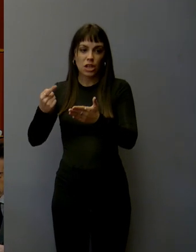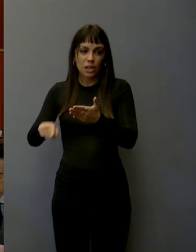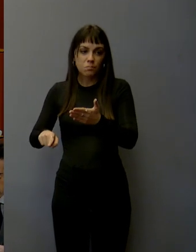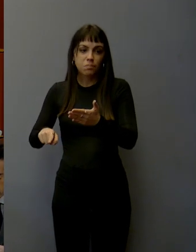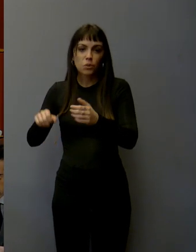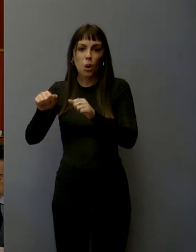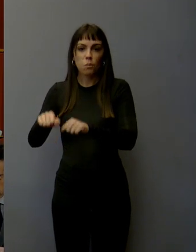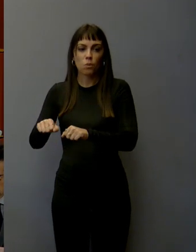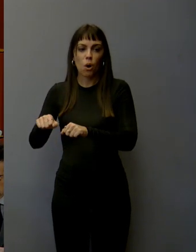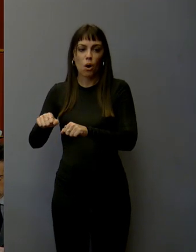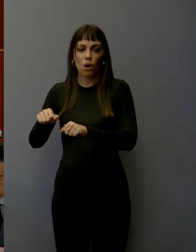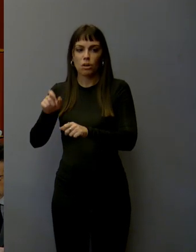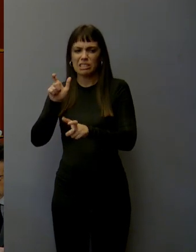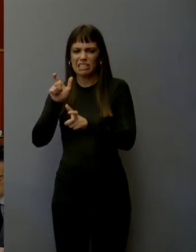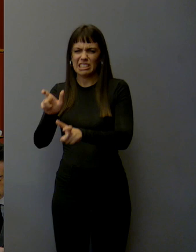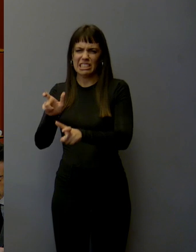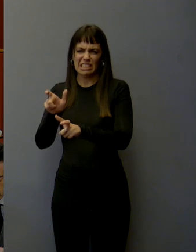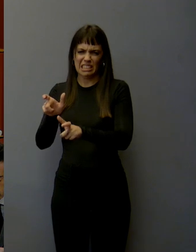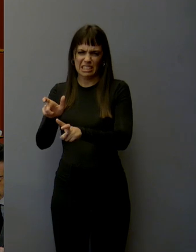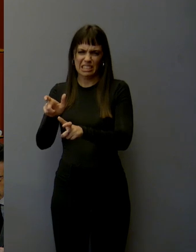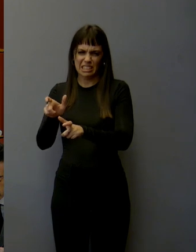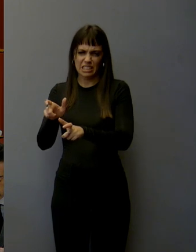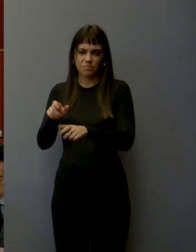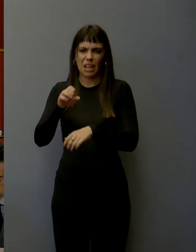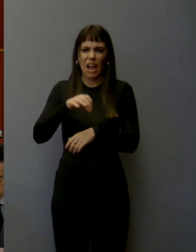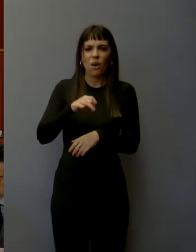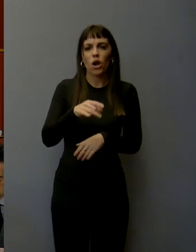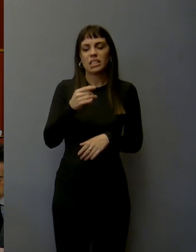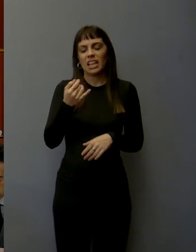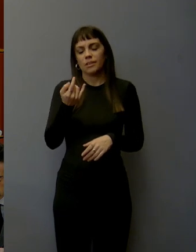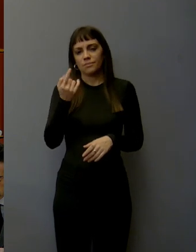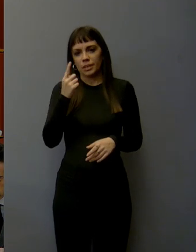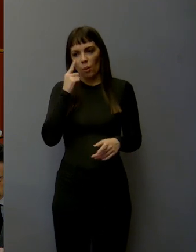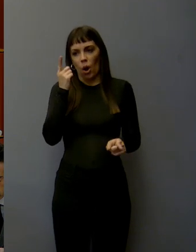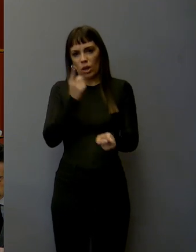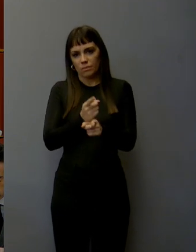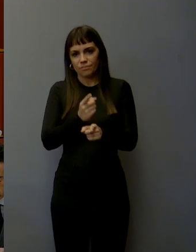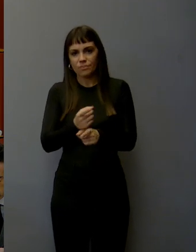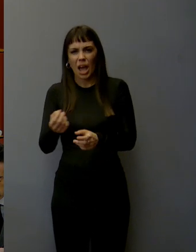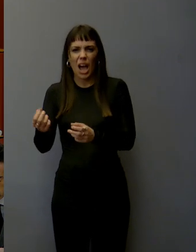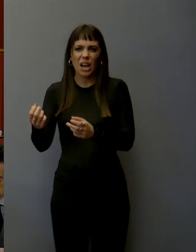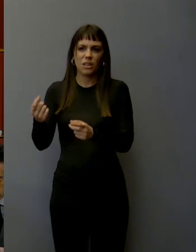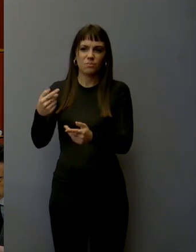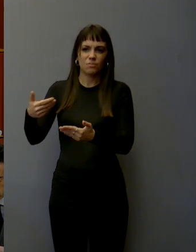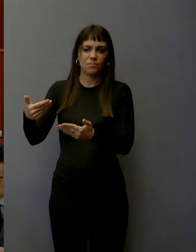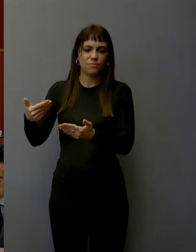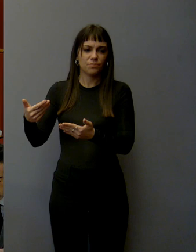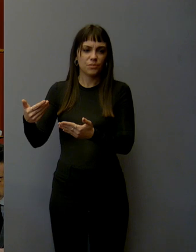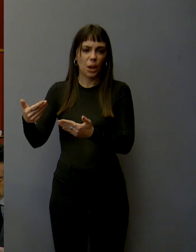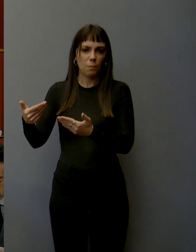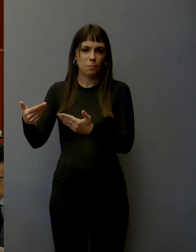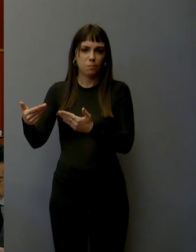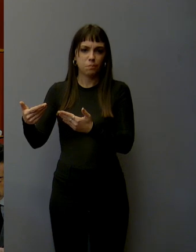potrebbe risultare ironica ma anche provocatoria E allora cerco in qualche maniera di ricondurre queste intervento